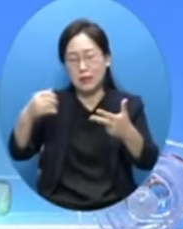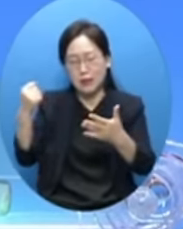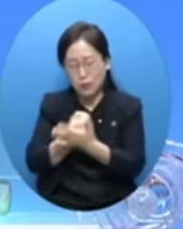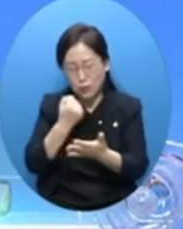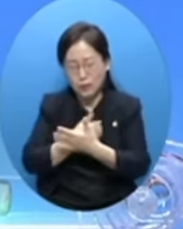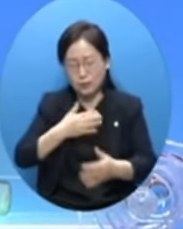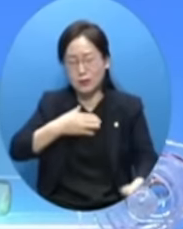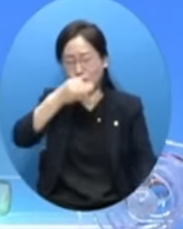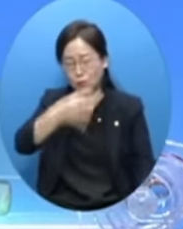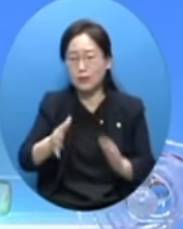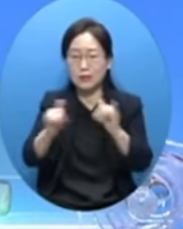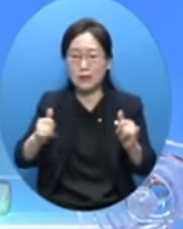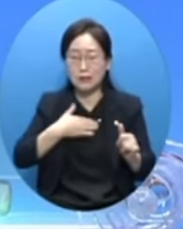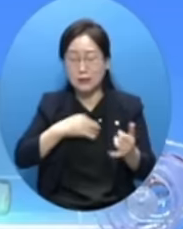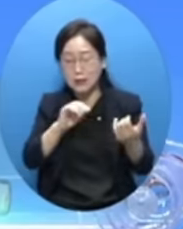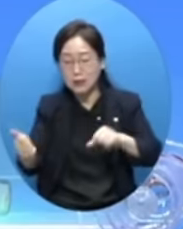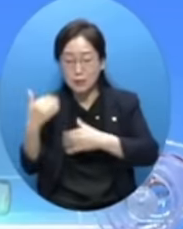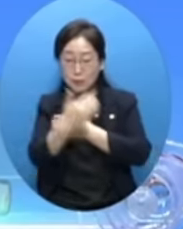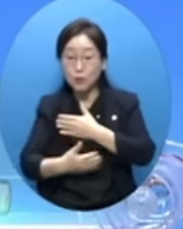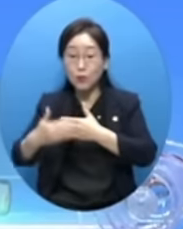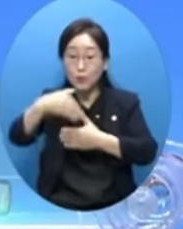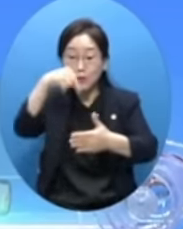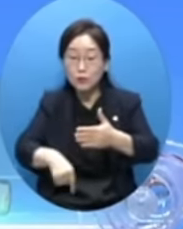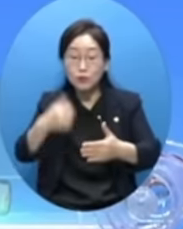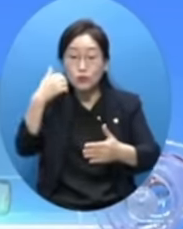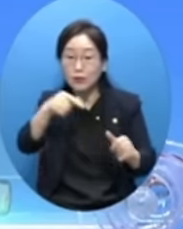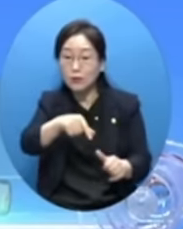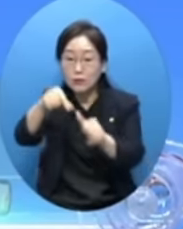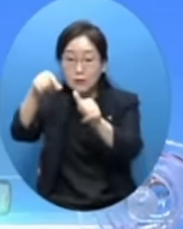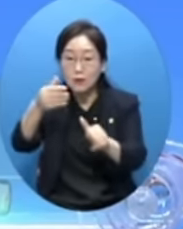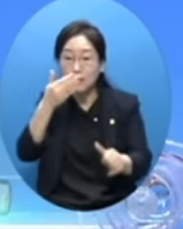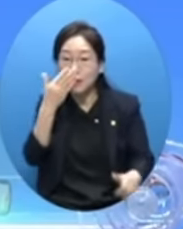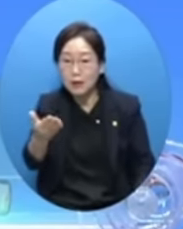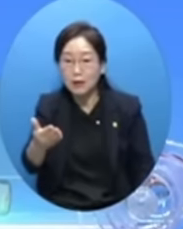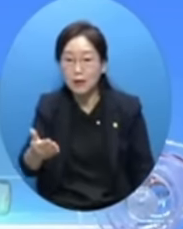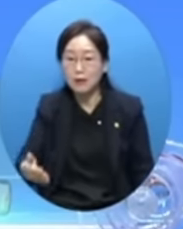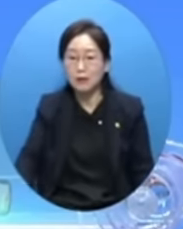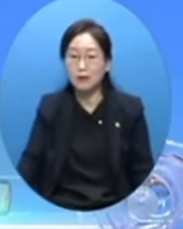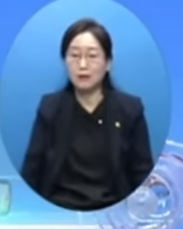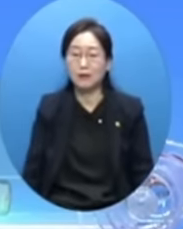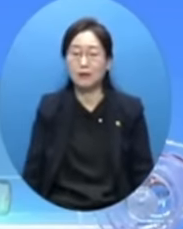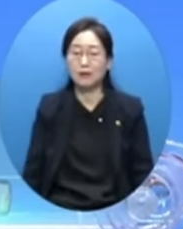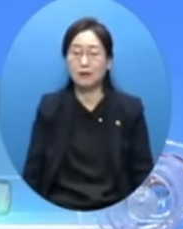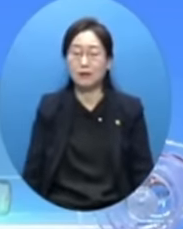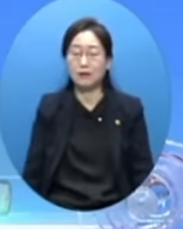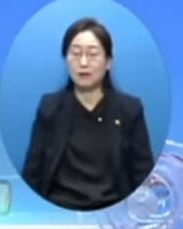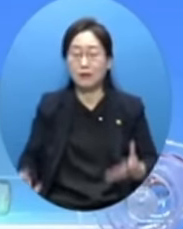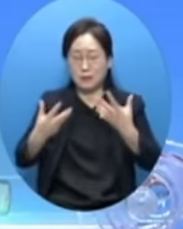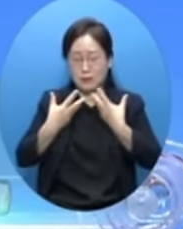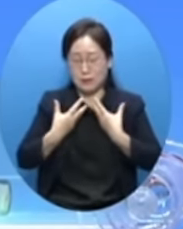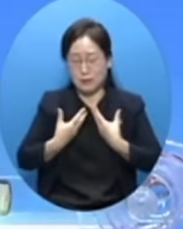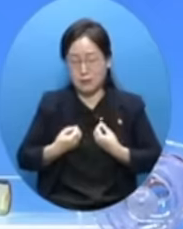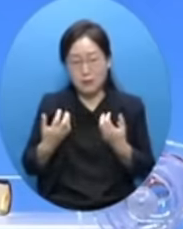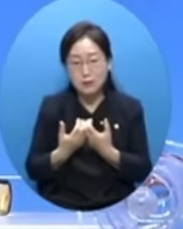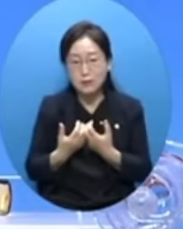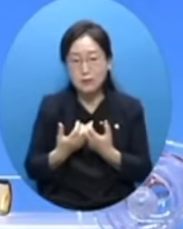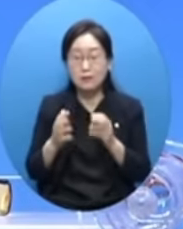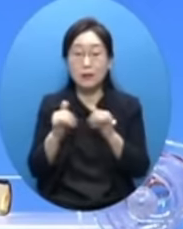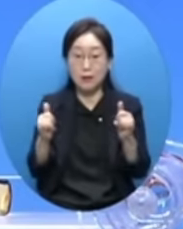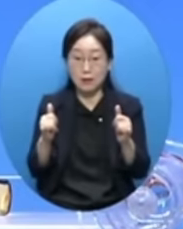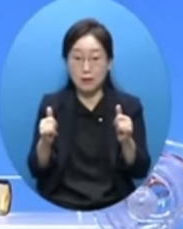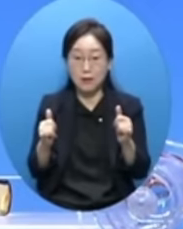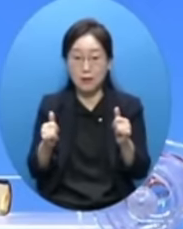곤고한 사람이로다. 이 사망의 몸에서 누가 나를 건져내랴. 절망에 처한 우리 인간의 유일한